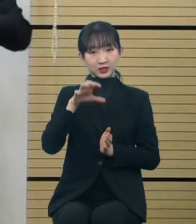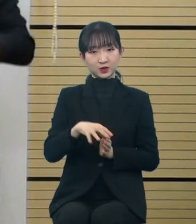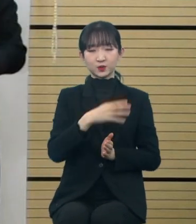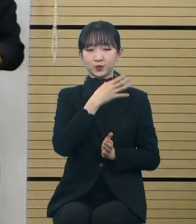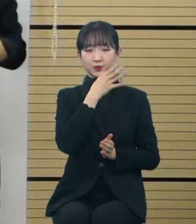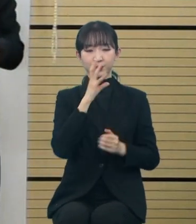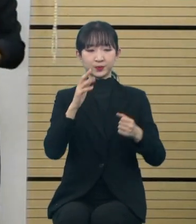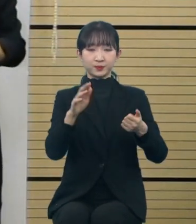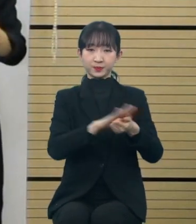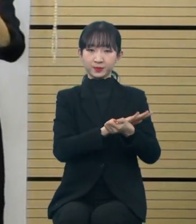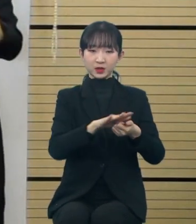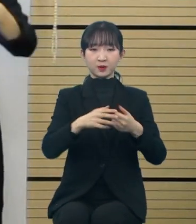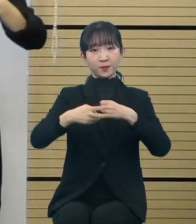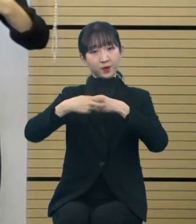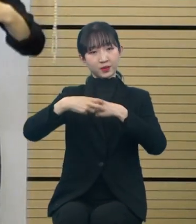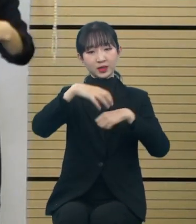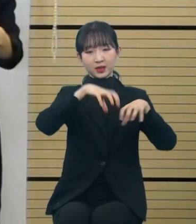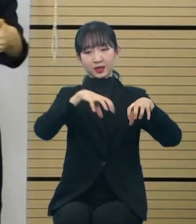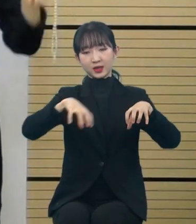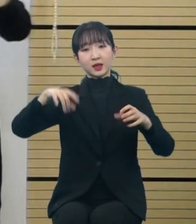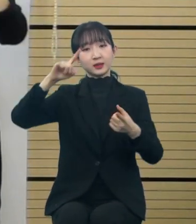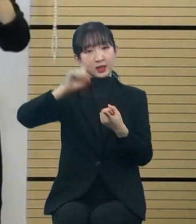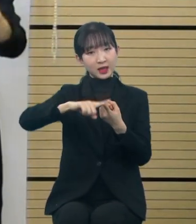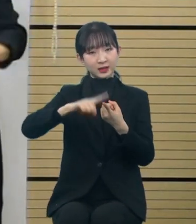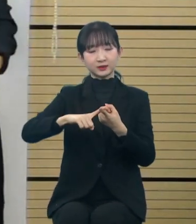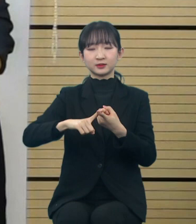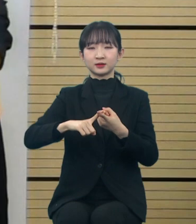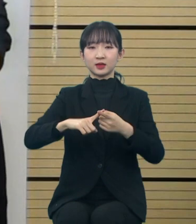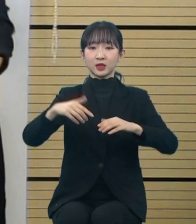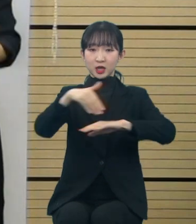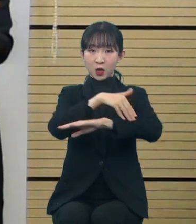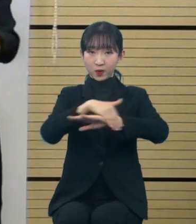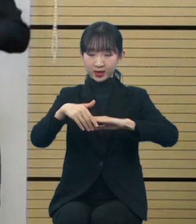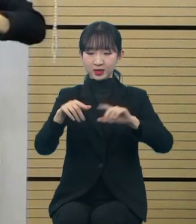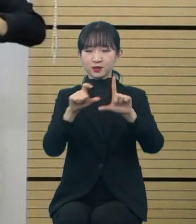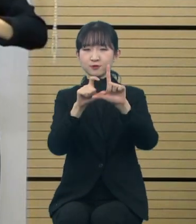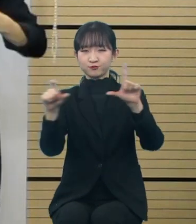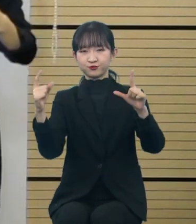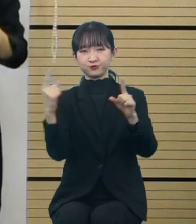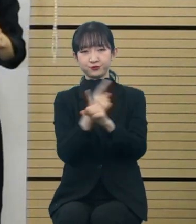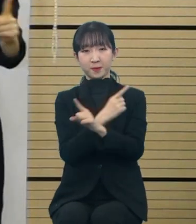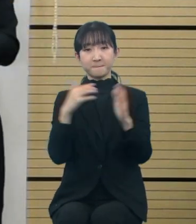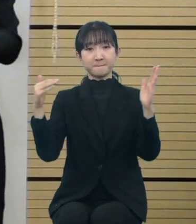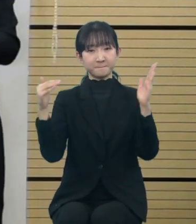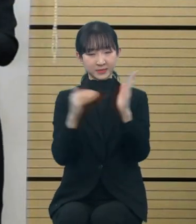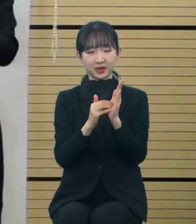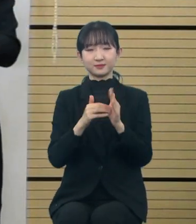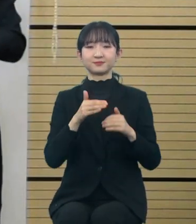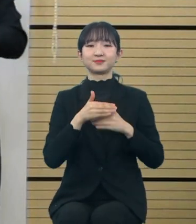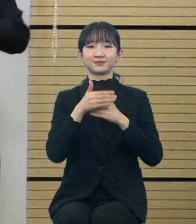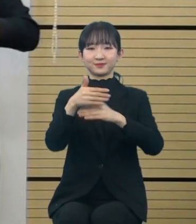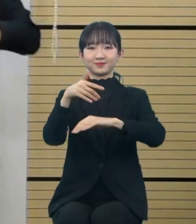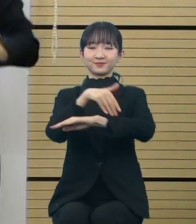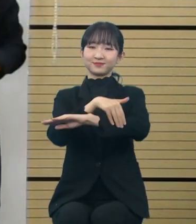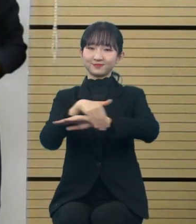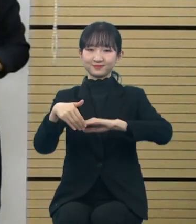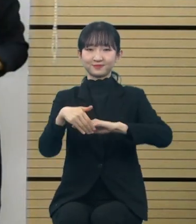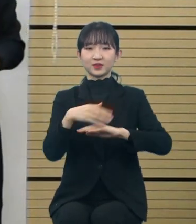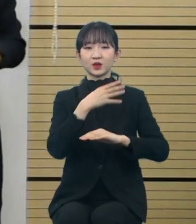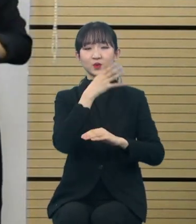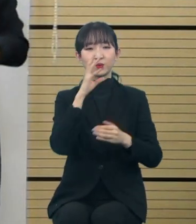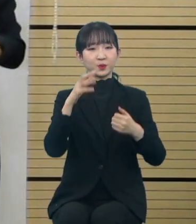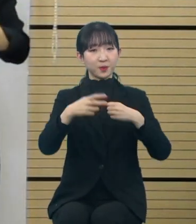등 감염 취약시설에 대한 접종 계획을 일부 수정하여 시행할 계획입니다.